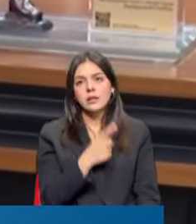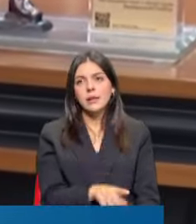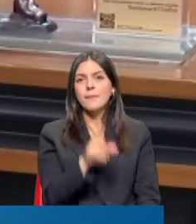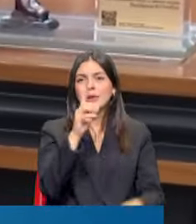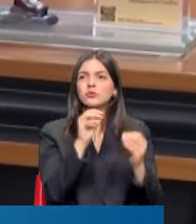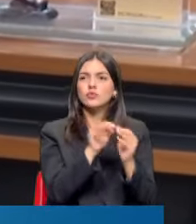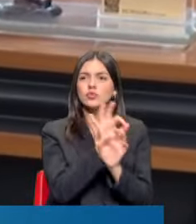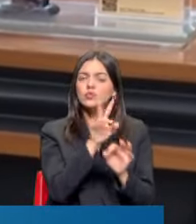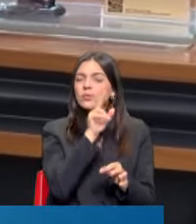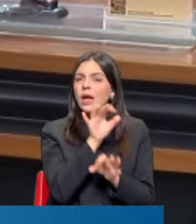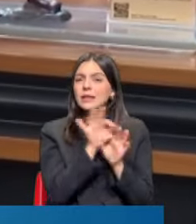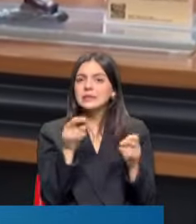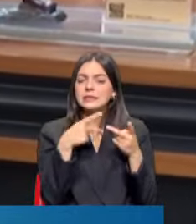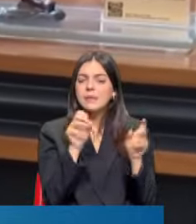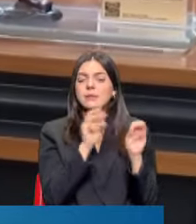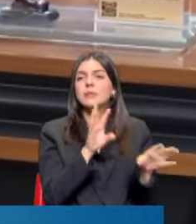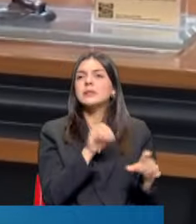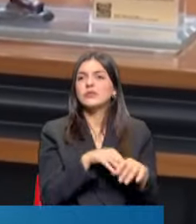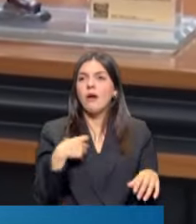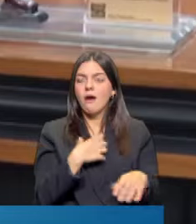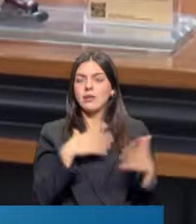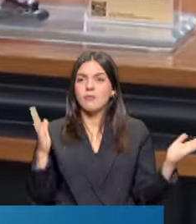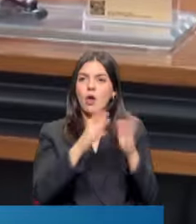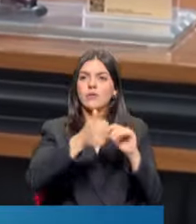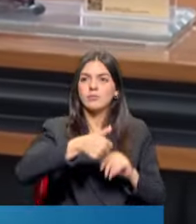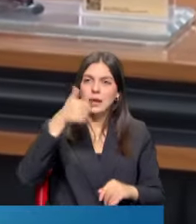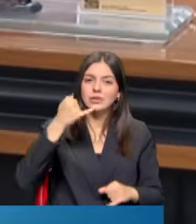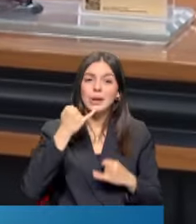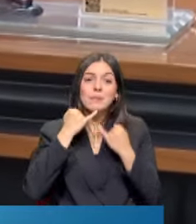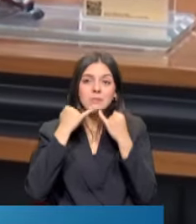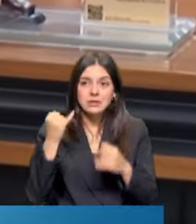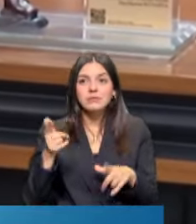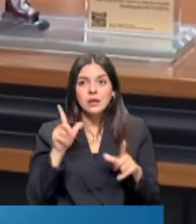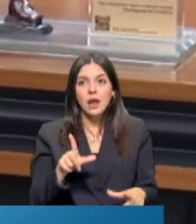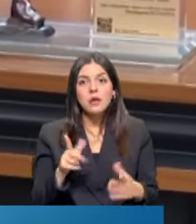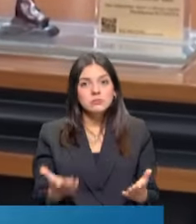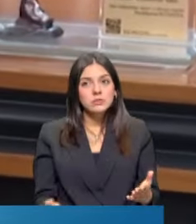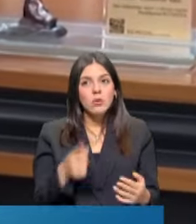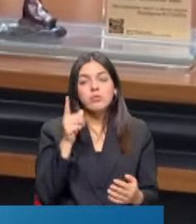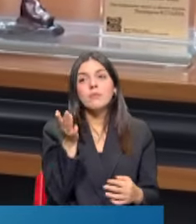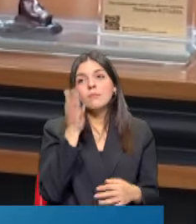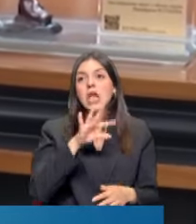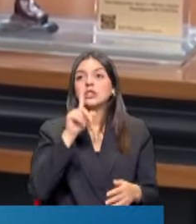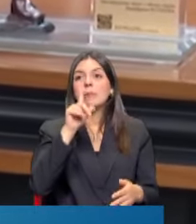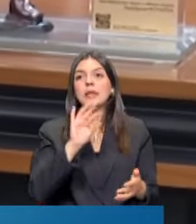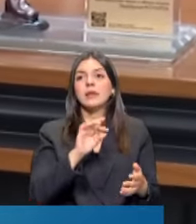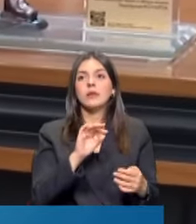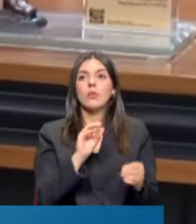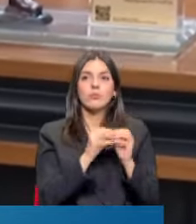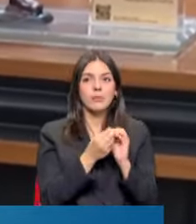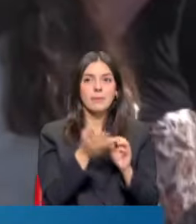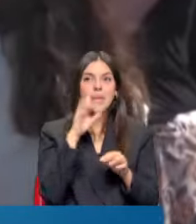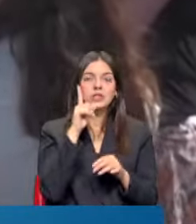günahsızın serbest kalması için ana muhalefet liderinin ziyareti gerekiyorsa bu da başka bir çelişki, başka